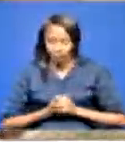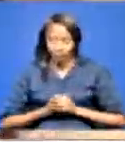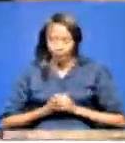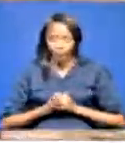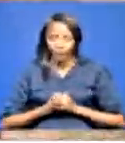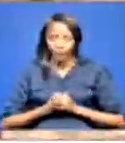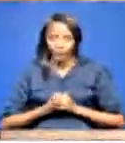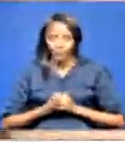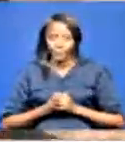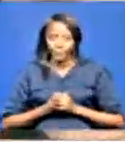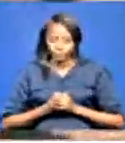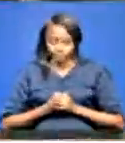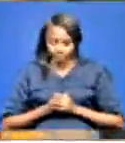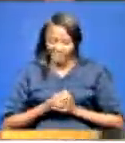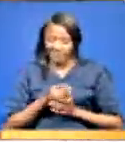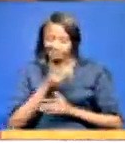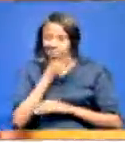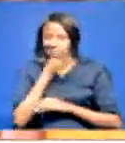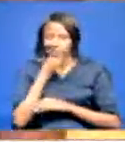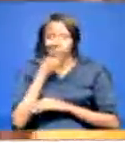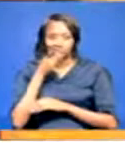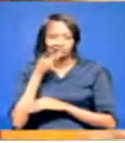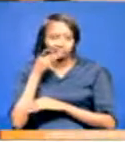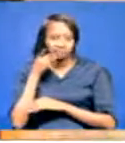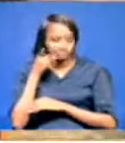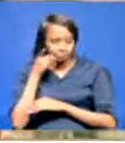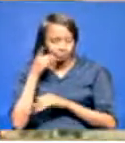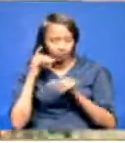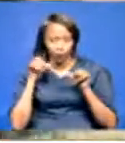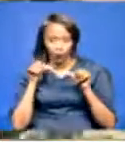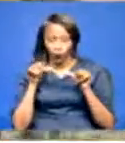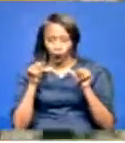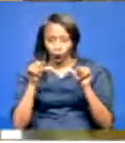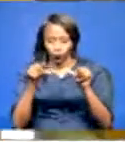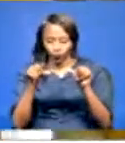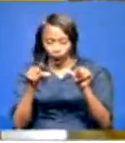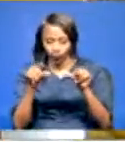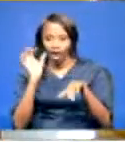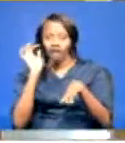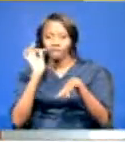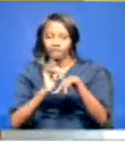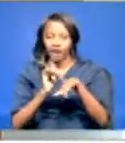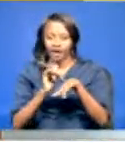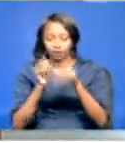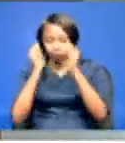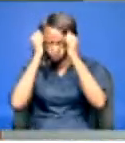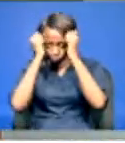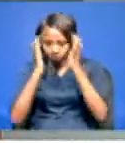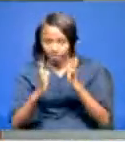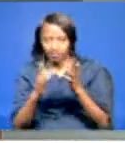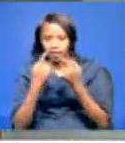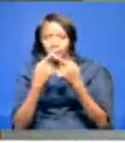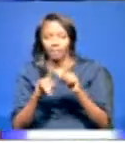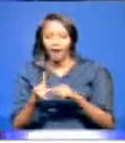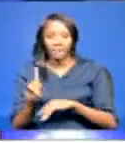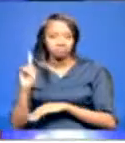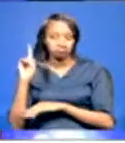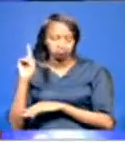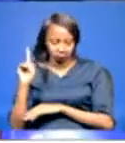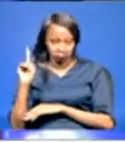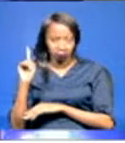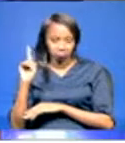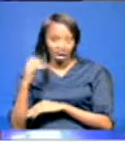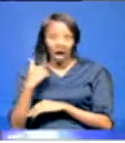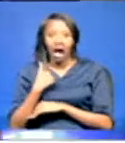Huku ukame na baa la njaa vikiwa athiri zaidi wanafunzi, kampuni ya Upfield inayotengeneza Blue Band ilitoa